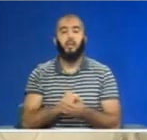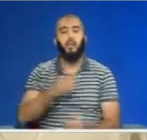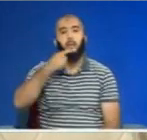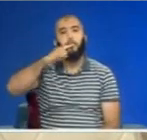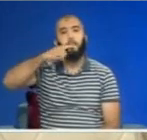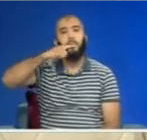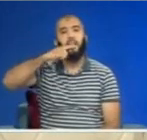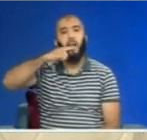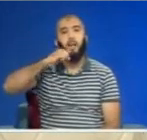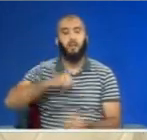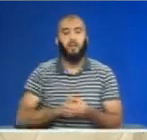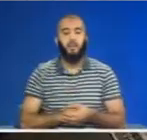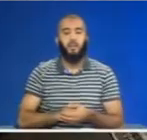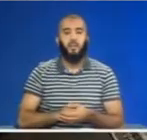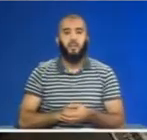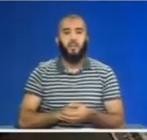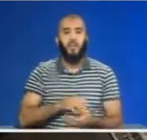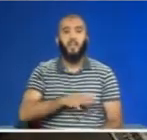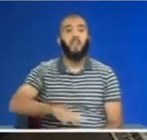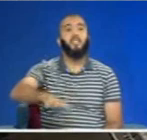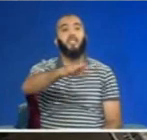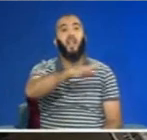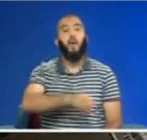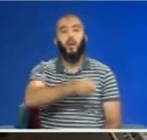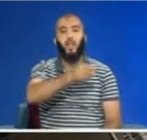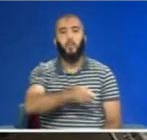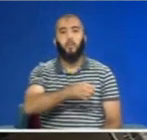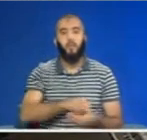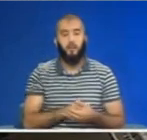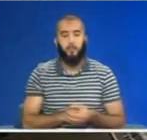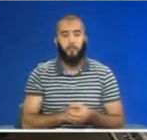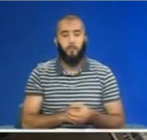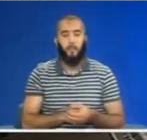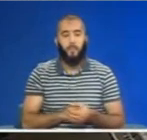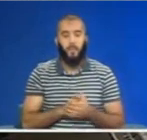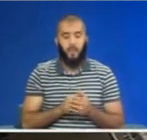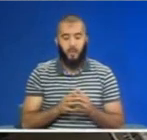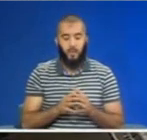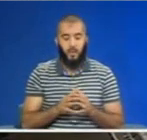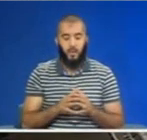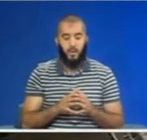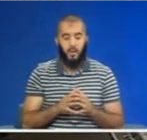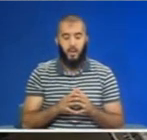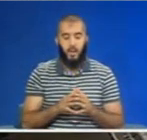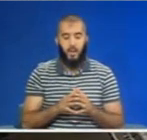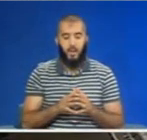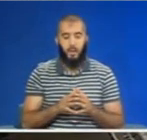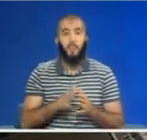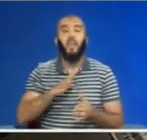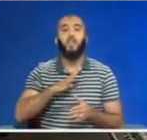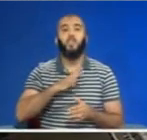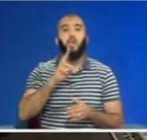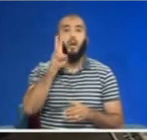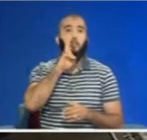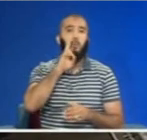بيحبك تحية للشيخ برك بدون إطالة. تفضل. اللي خالي مشكلة بيدي فضلك إن شاء الله بيحبك. خالي مشكلة